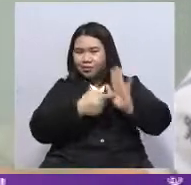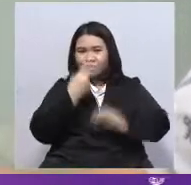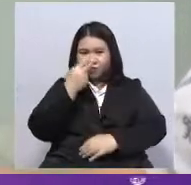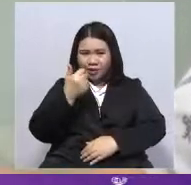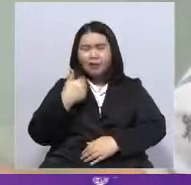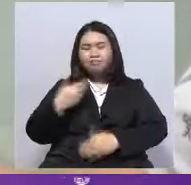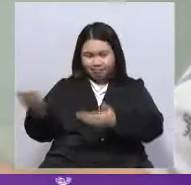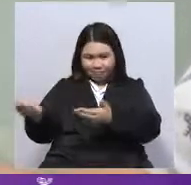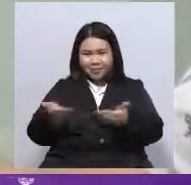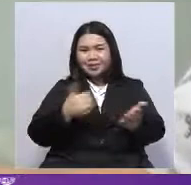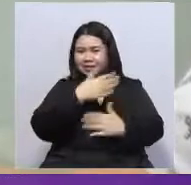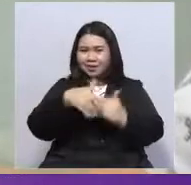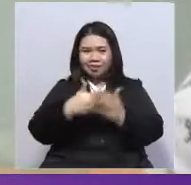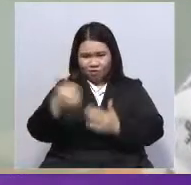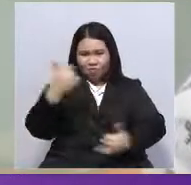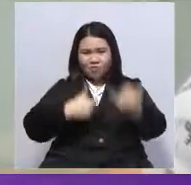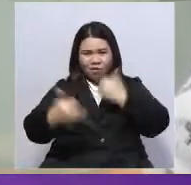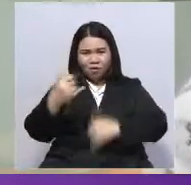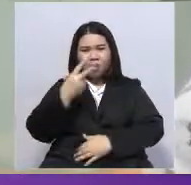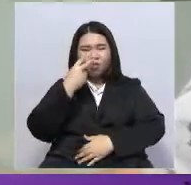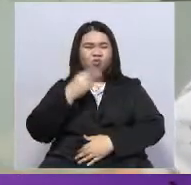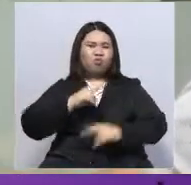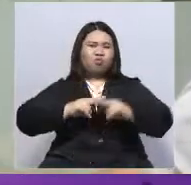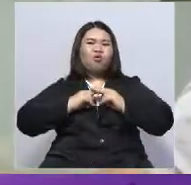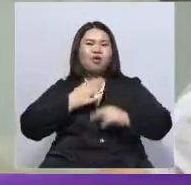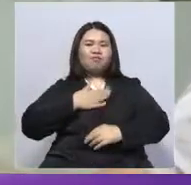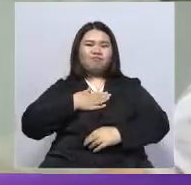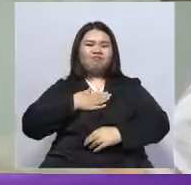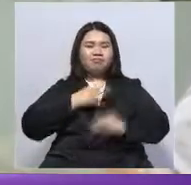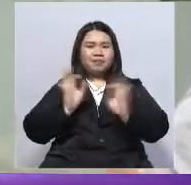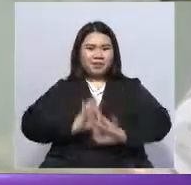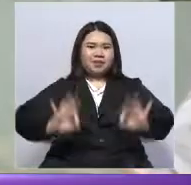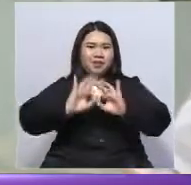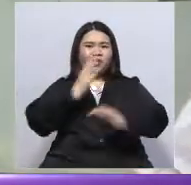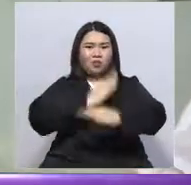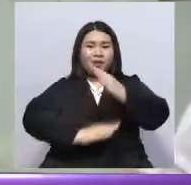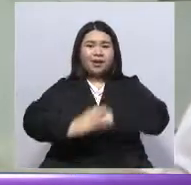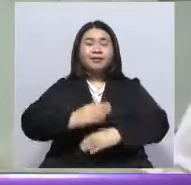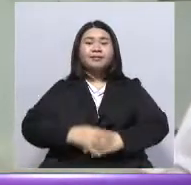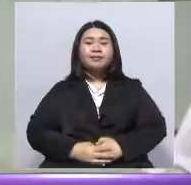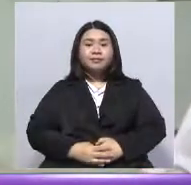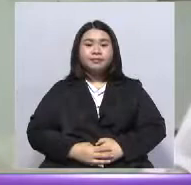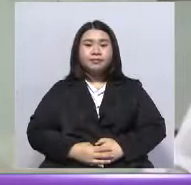ร่วมกันแสดงความสามารถให้ทุกคนได้เห็นถึงความสำคัญของผู้พิการครับ